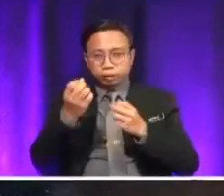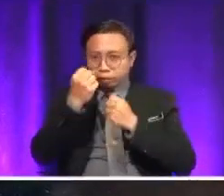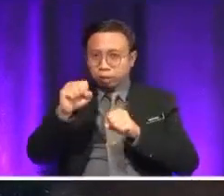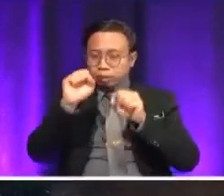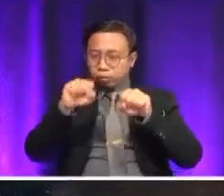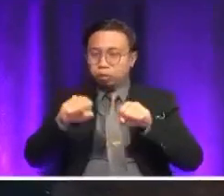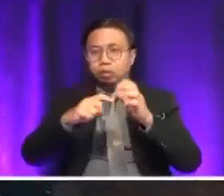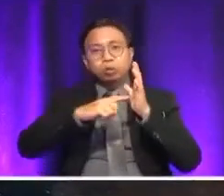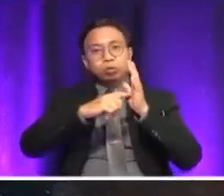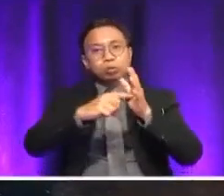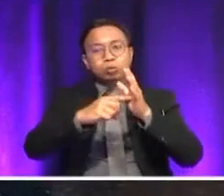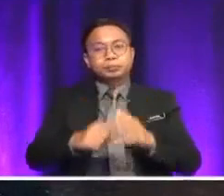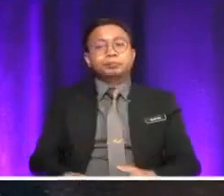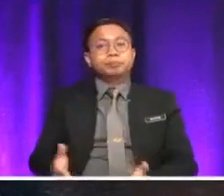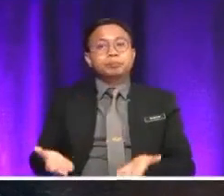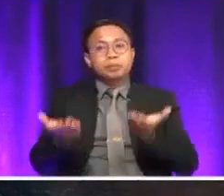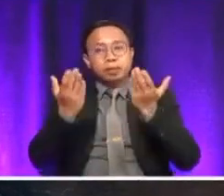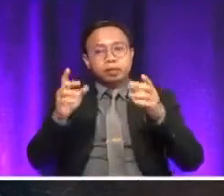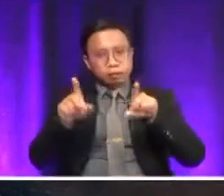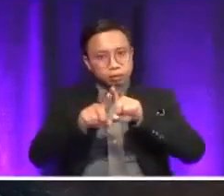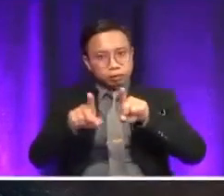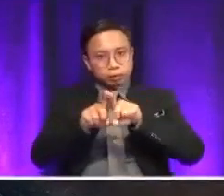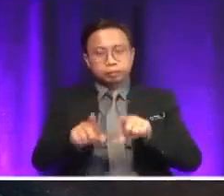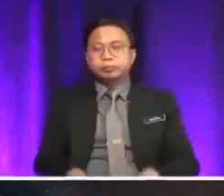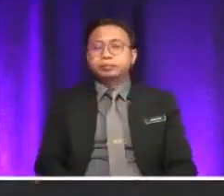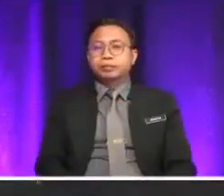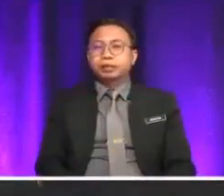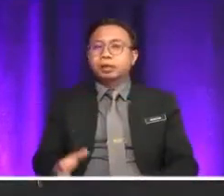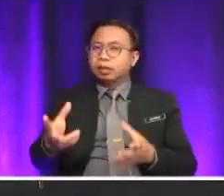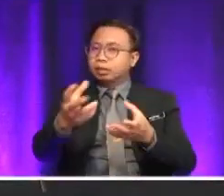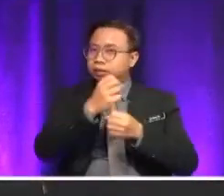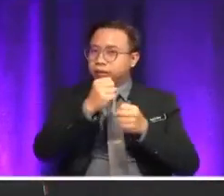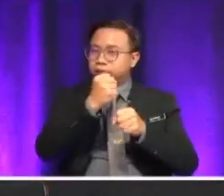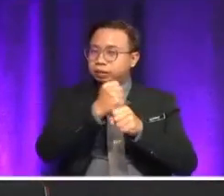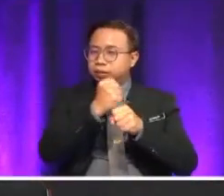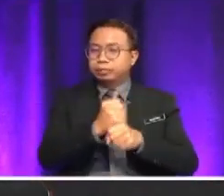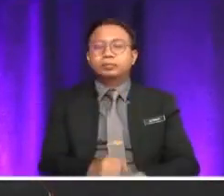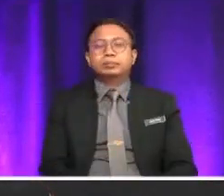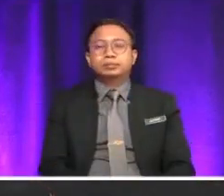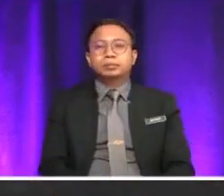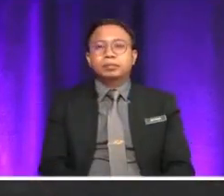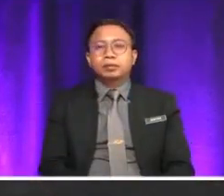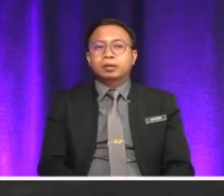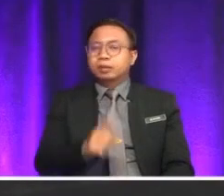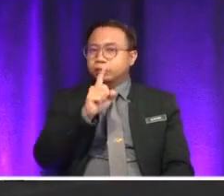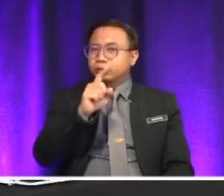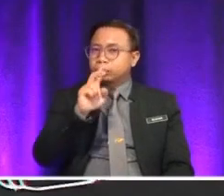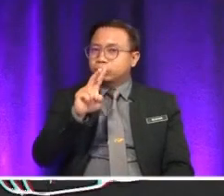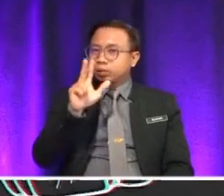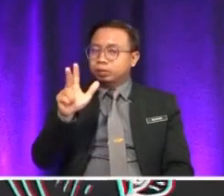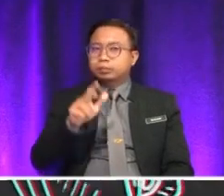boleh tunjukkan sama-sama cikgu ya. Tunjukkan hasil kerja. Okey,